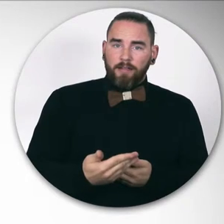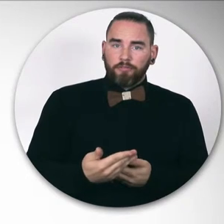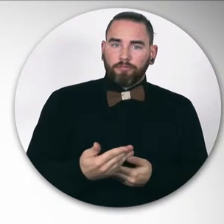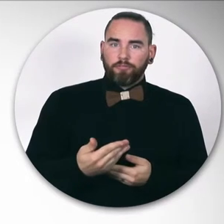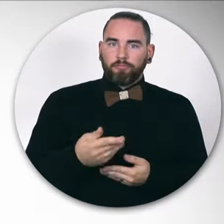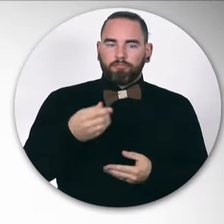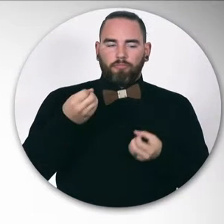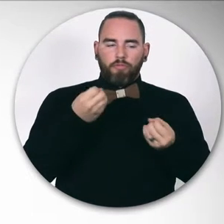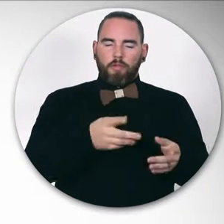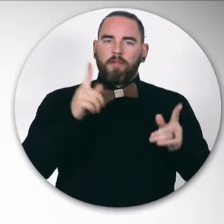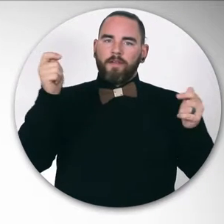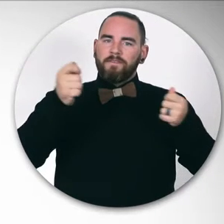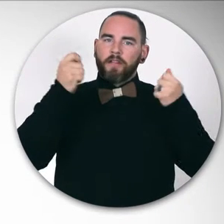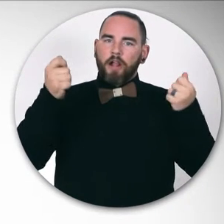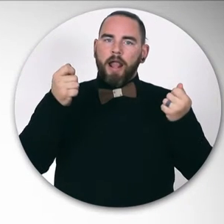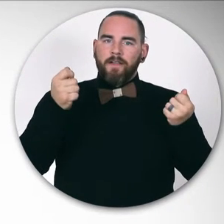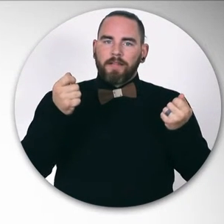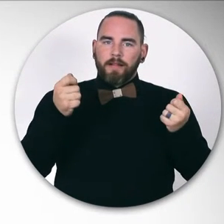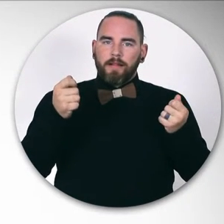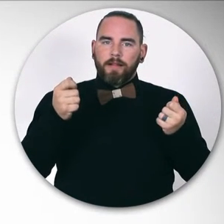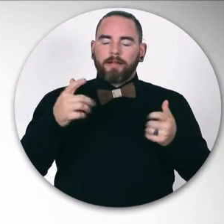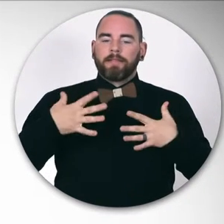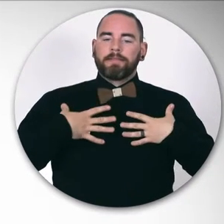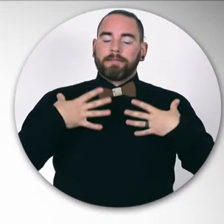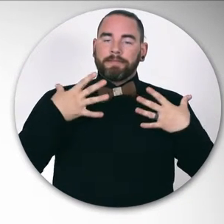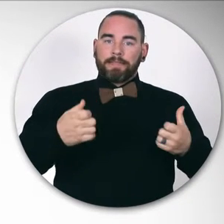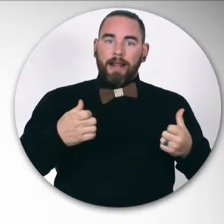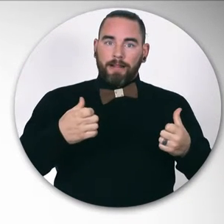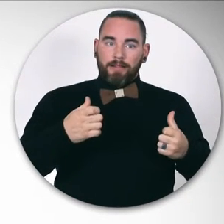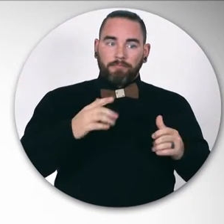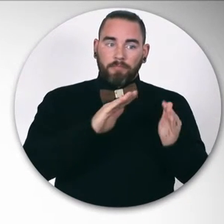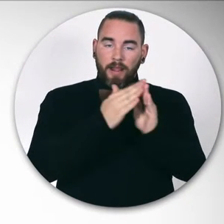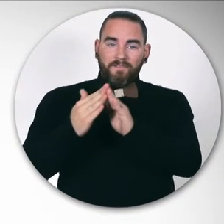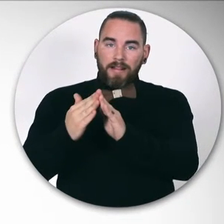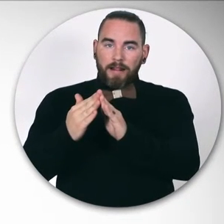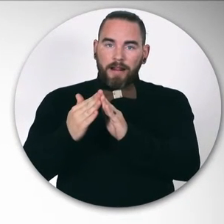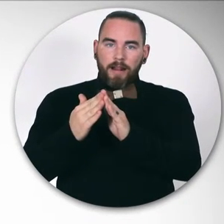développement durable fait de Victoriaville une ville où la santé urbaine